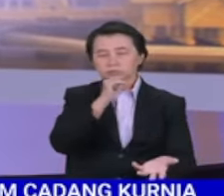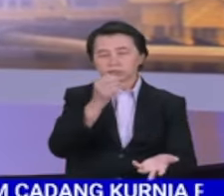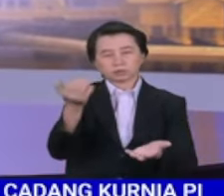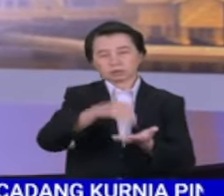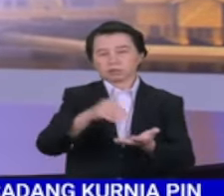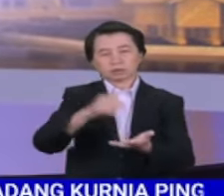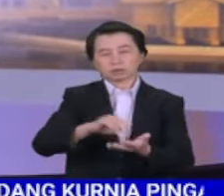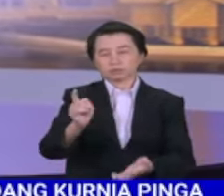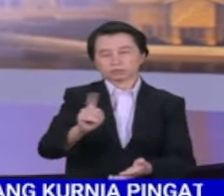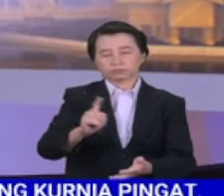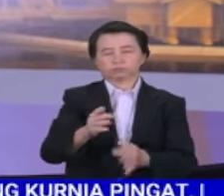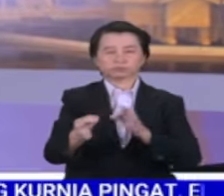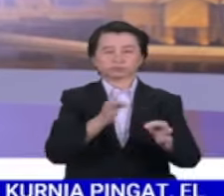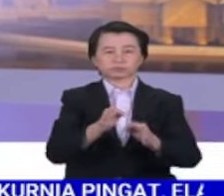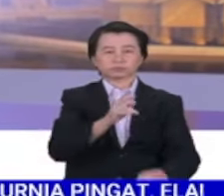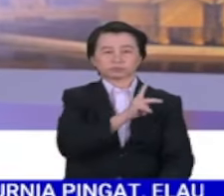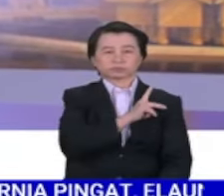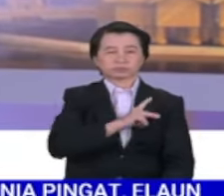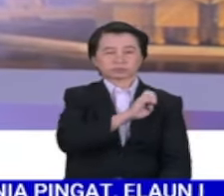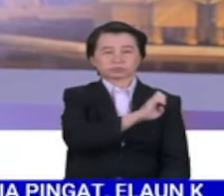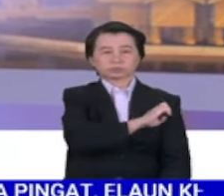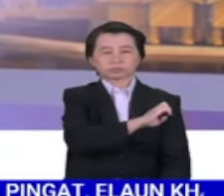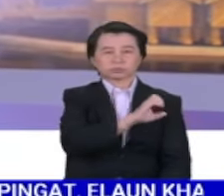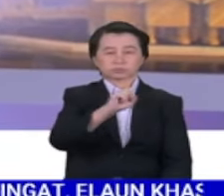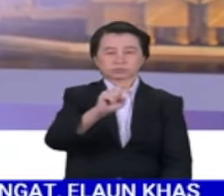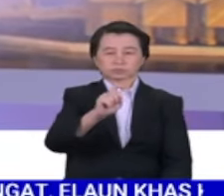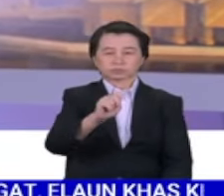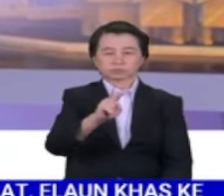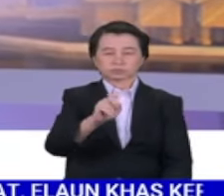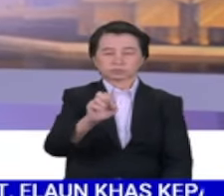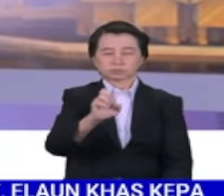berulang jelaskan kedua pegawai eksekutifnya